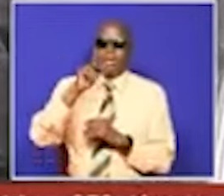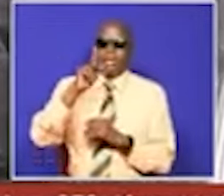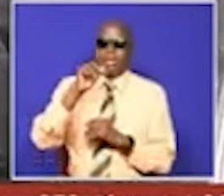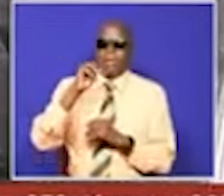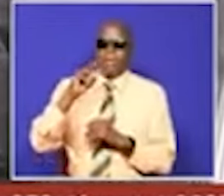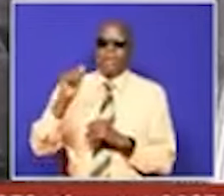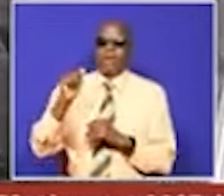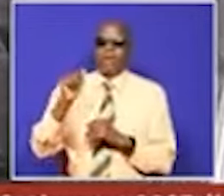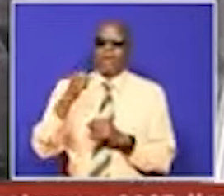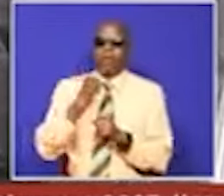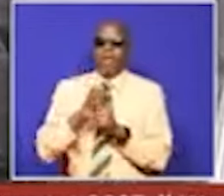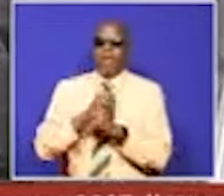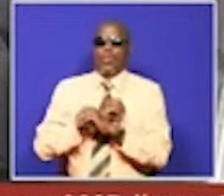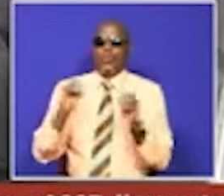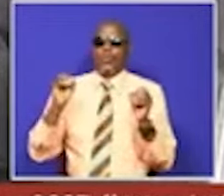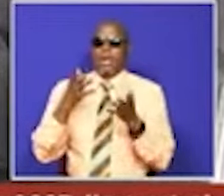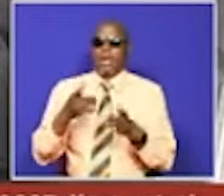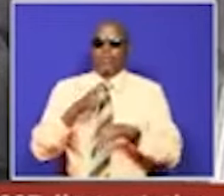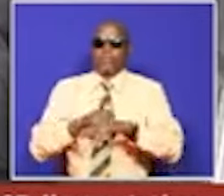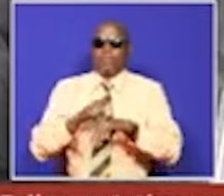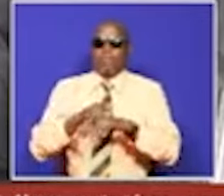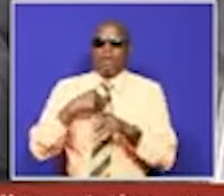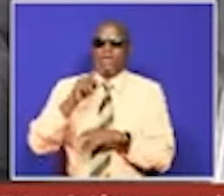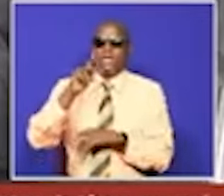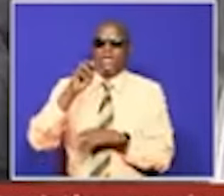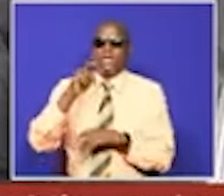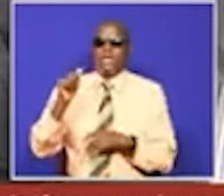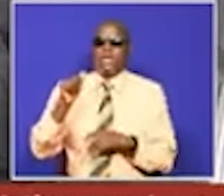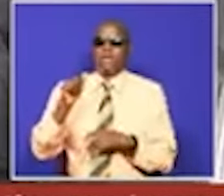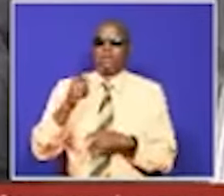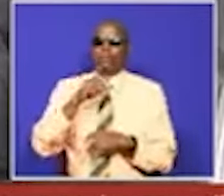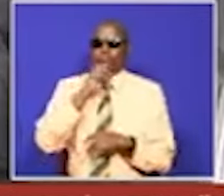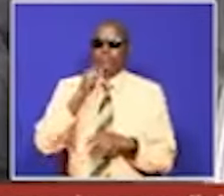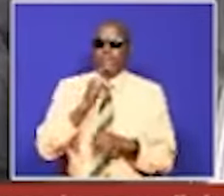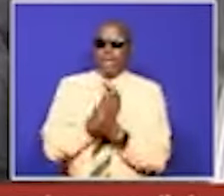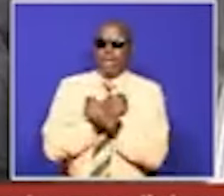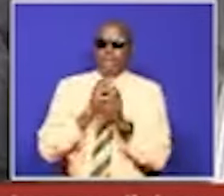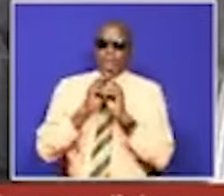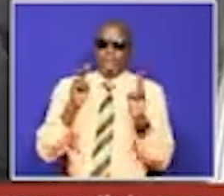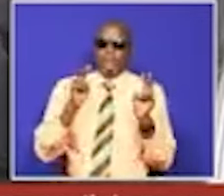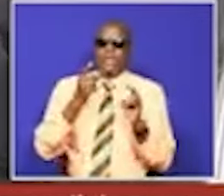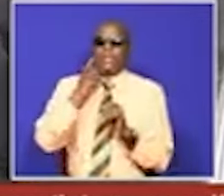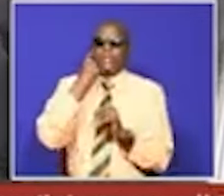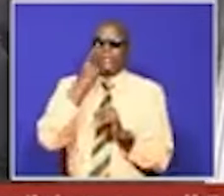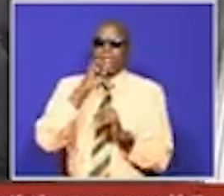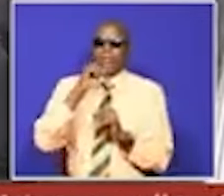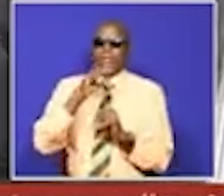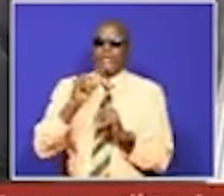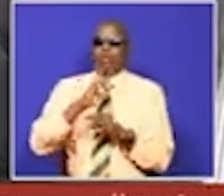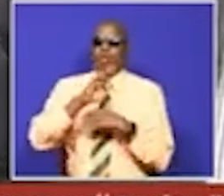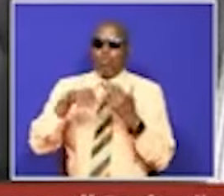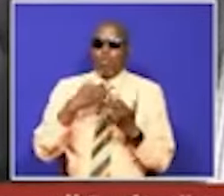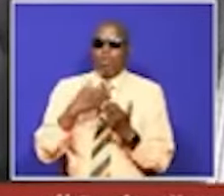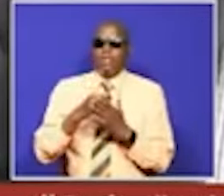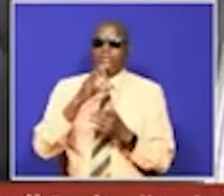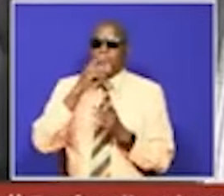ilifanywa. Sasa wakati huu ambayo tuko na Kyarie Badilisha, mzee mwenye kupenda amani, ambaye anaelewana na ma MCA wote, anaelewana